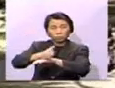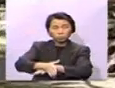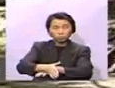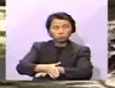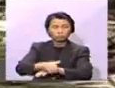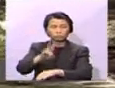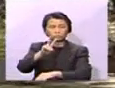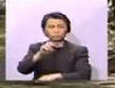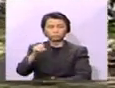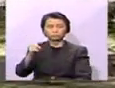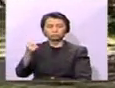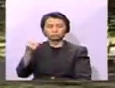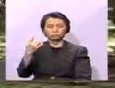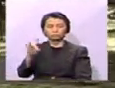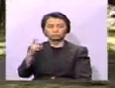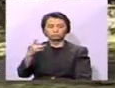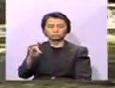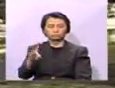pada